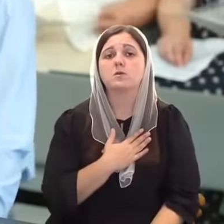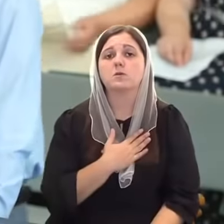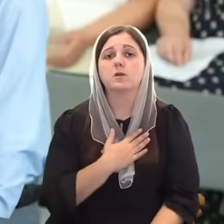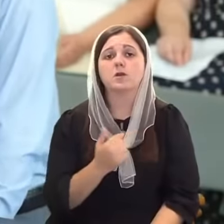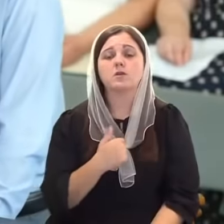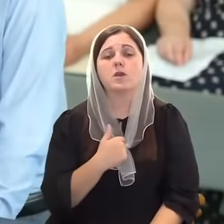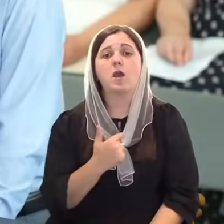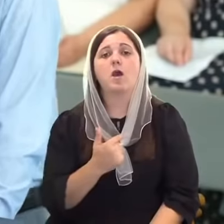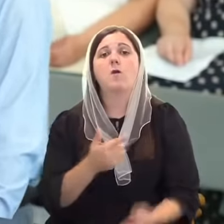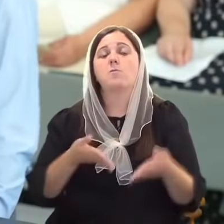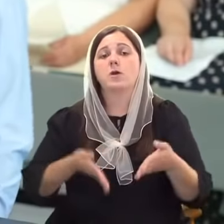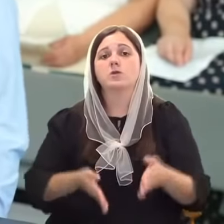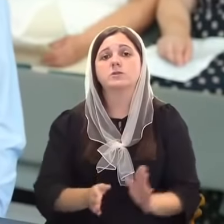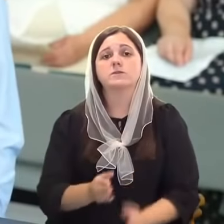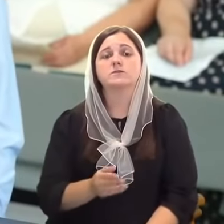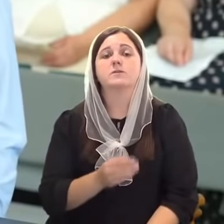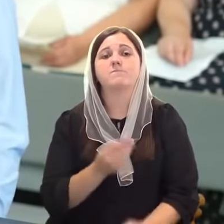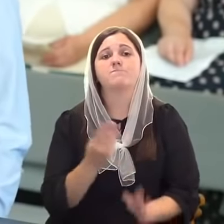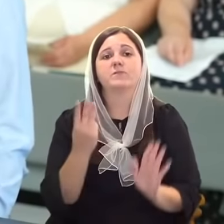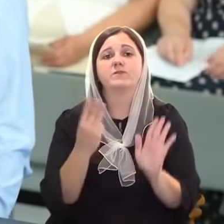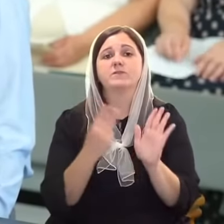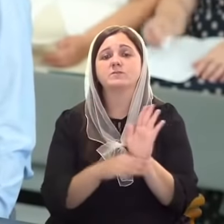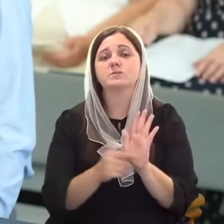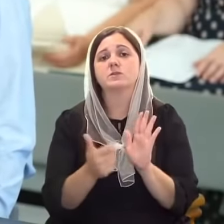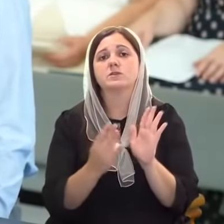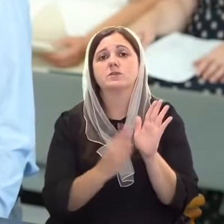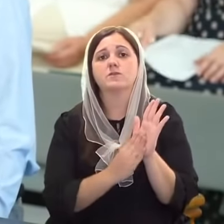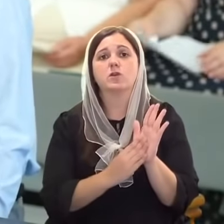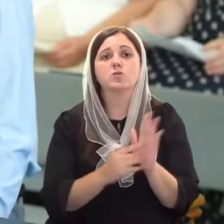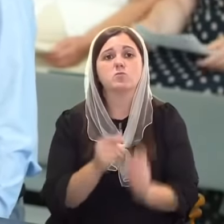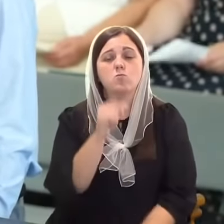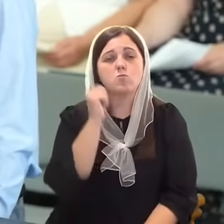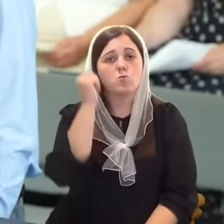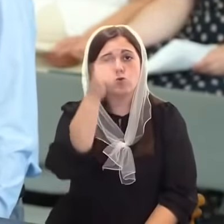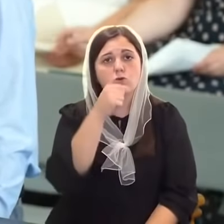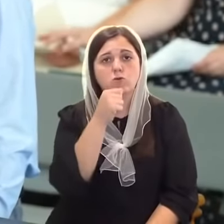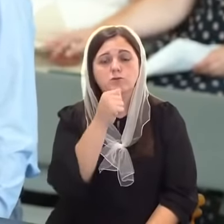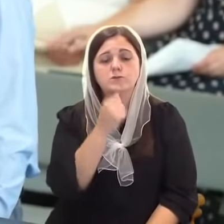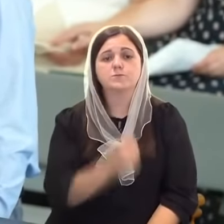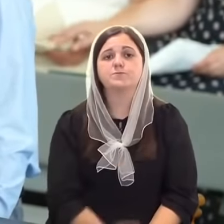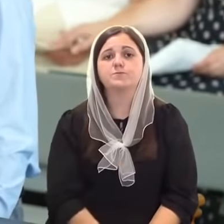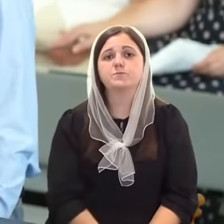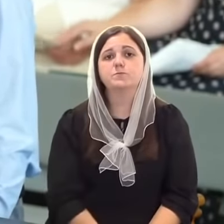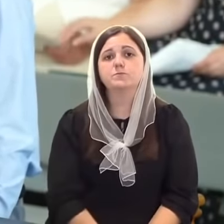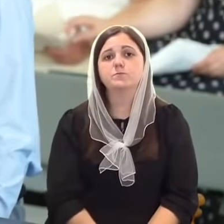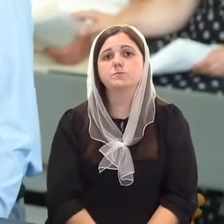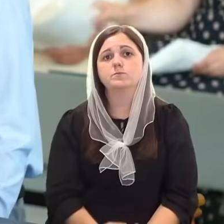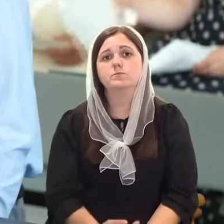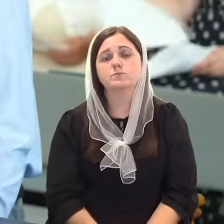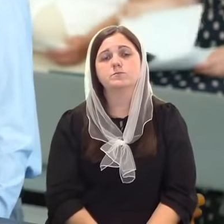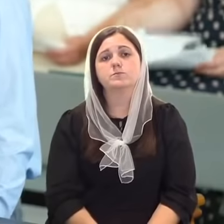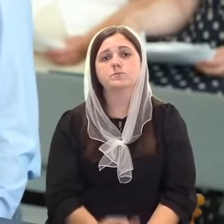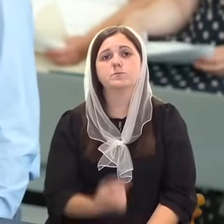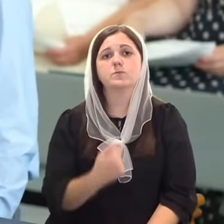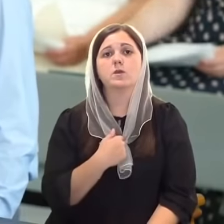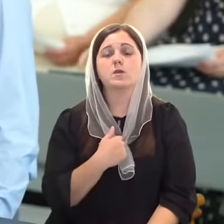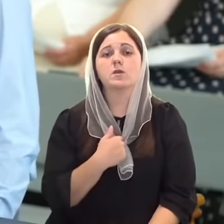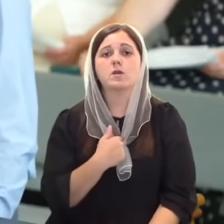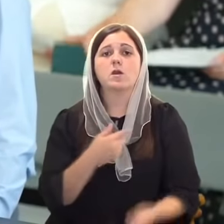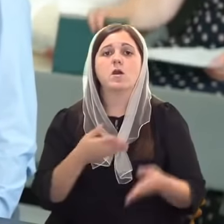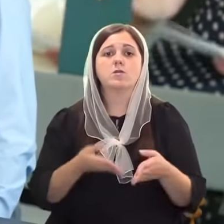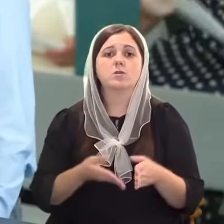родился в 89 году в городе Днепропетровске. Я родился очень